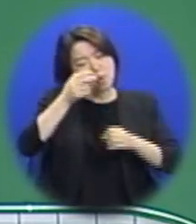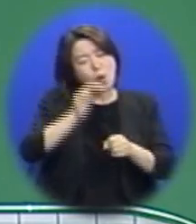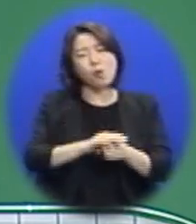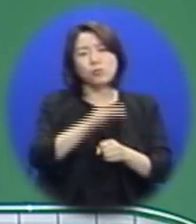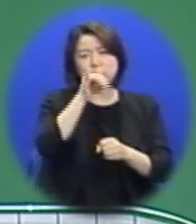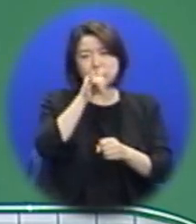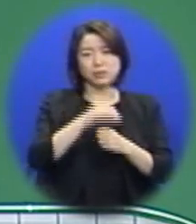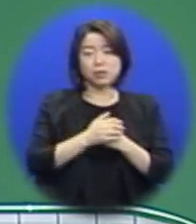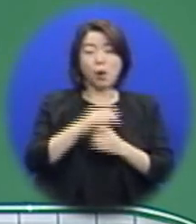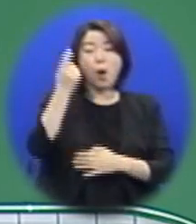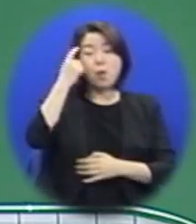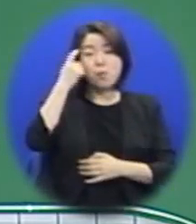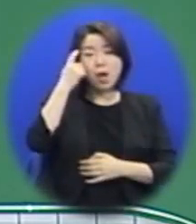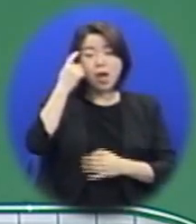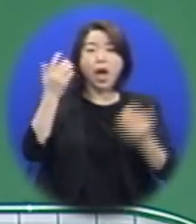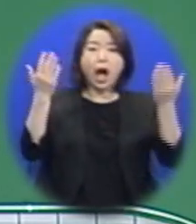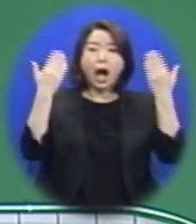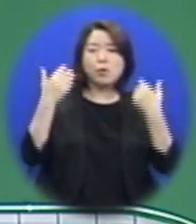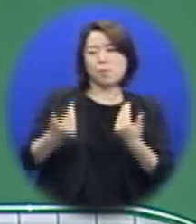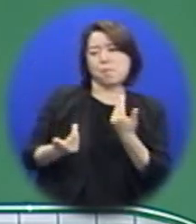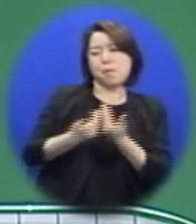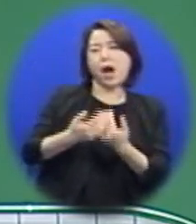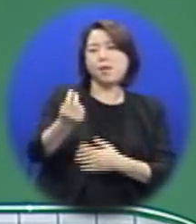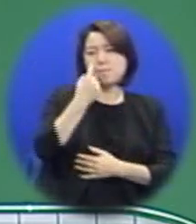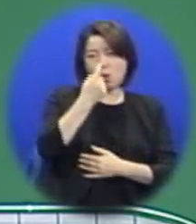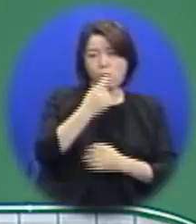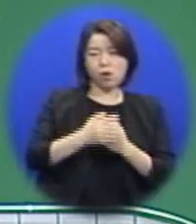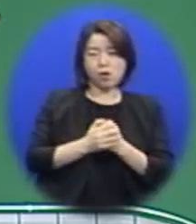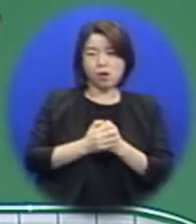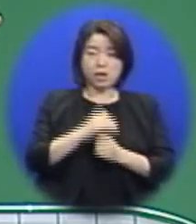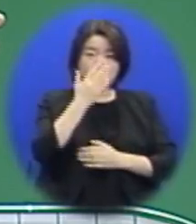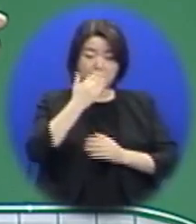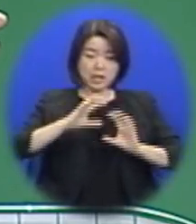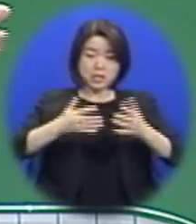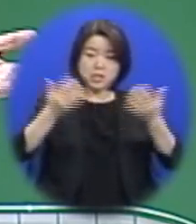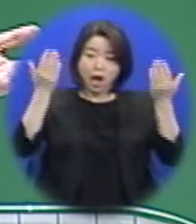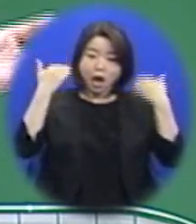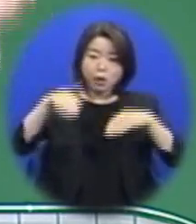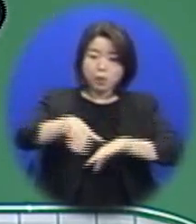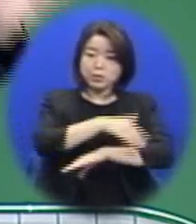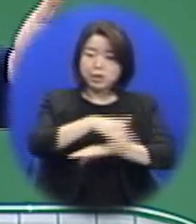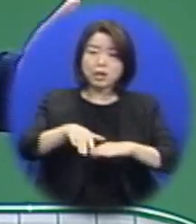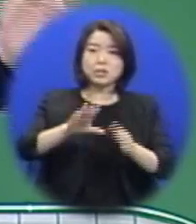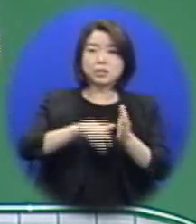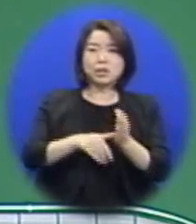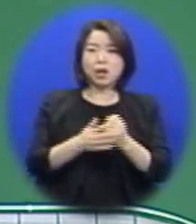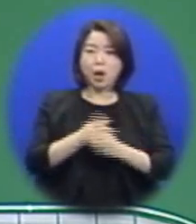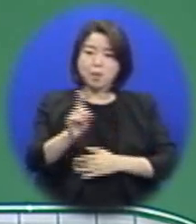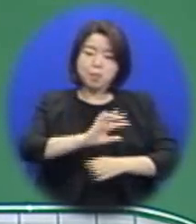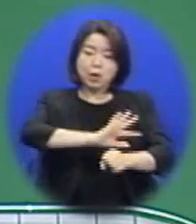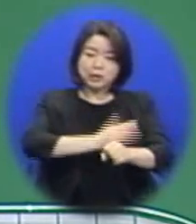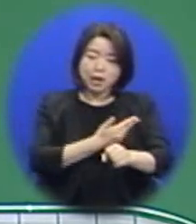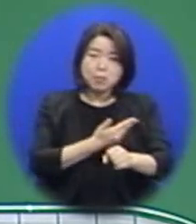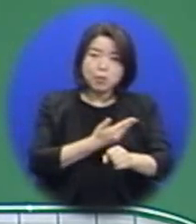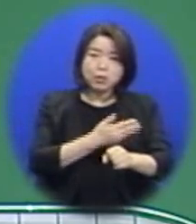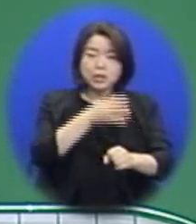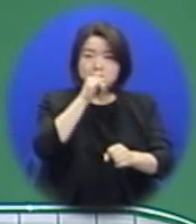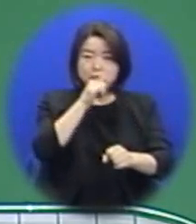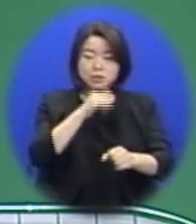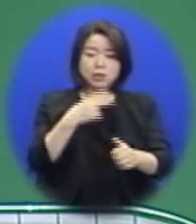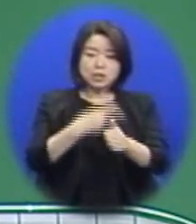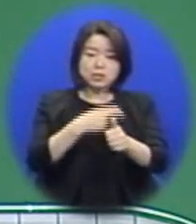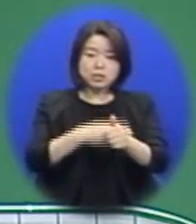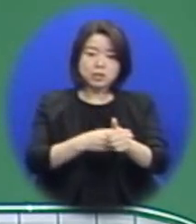왜? 학교에서는 반대로 배웠어요. 그 이스라엘의 학교를 갔는데 거기서는 뭘 잘못해서 선생님이 야단을